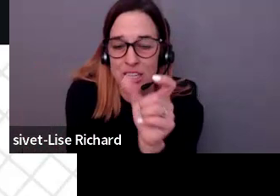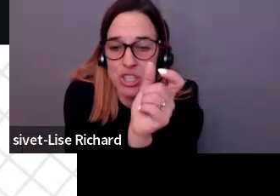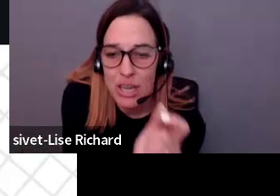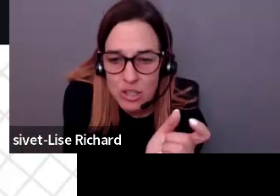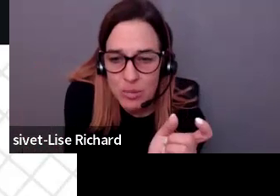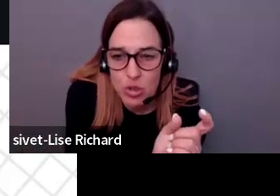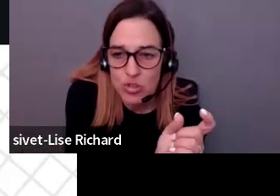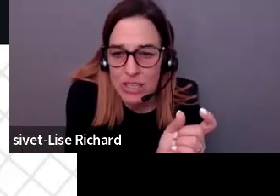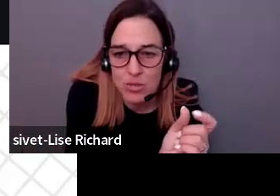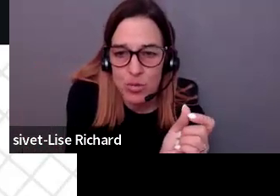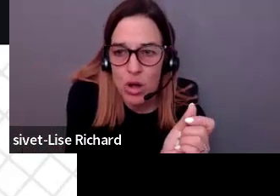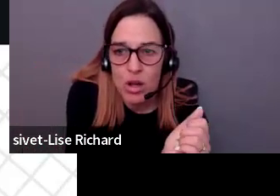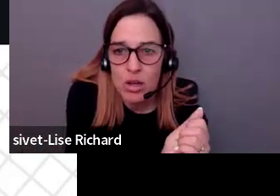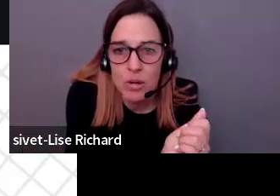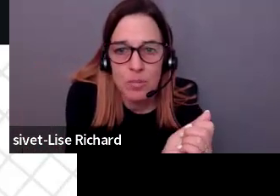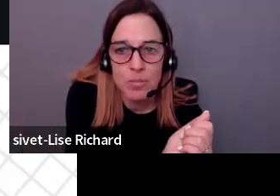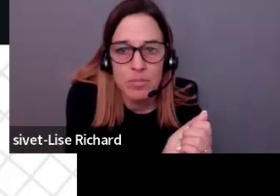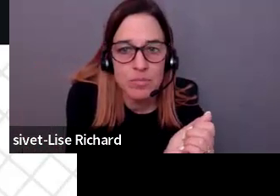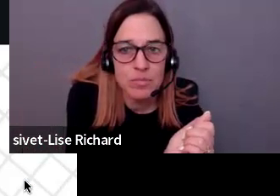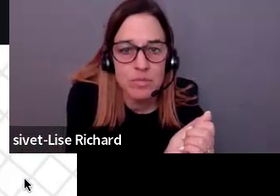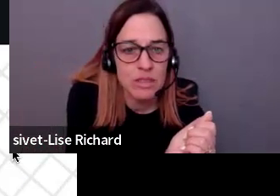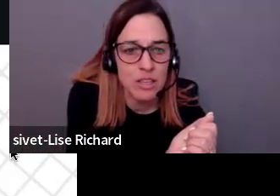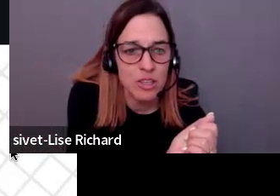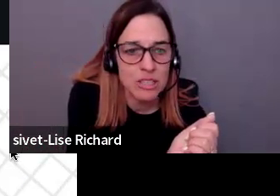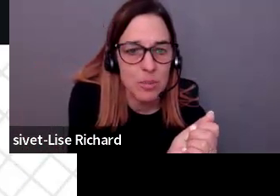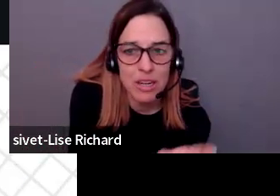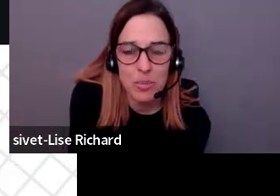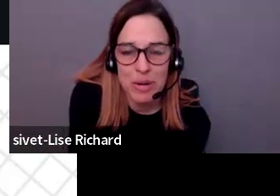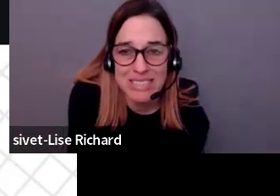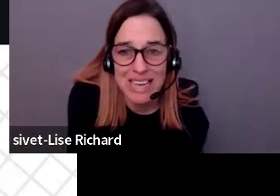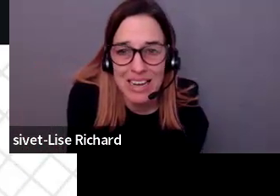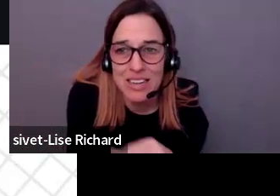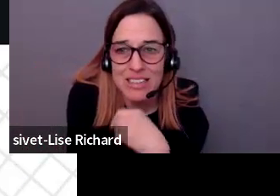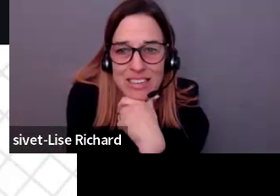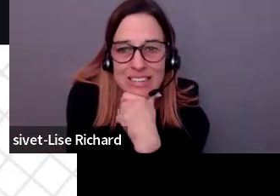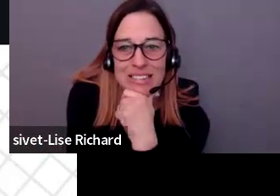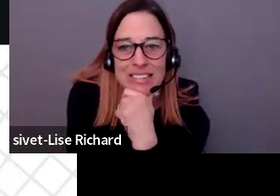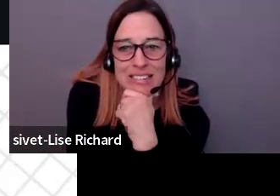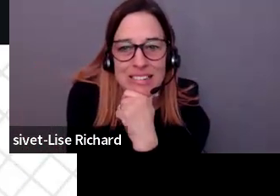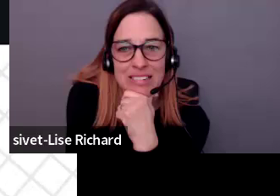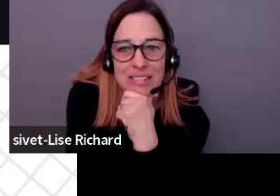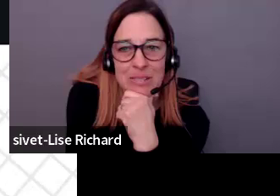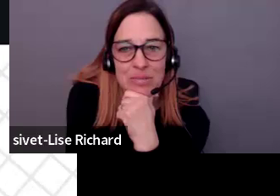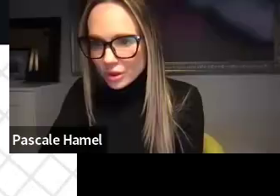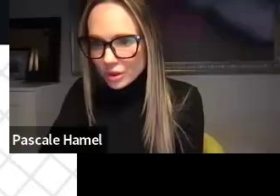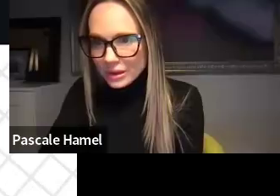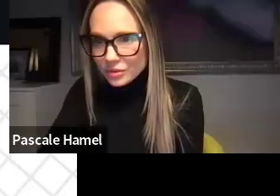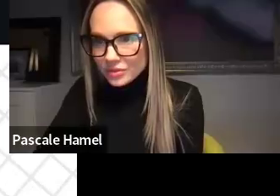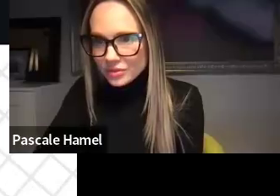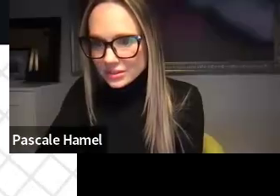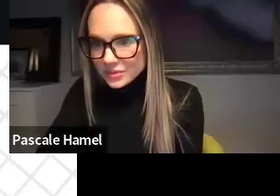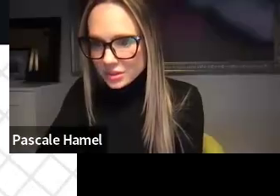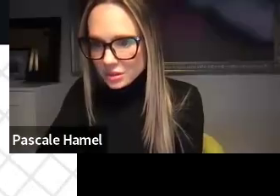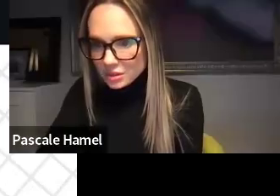Quand on fait le partage d'écran, attends une minute. Je vais essayer de voir. Attends, il y a Isabelle, il y a Pascal. Moi, je vois une